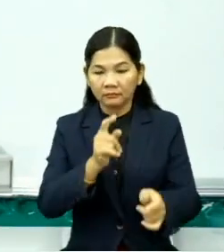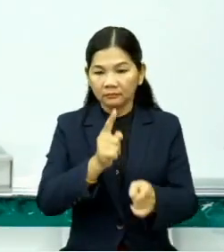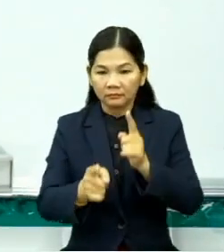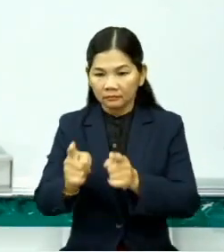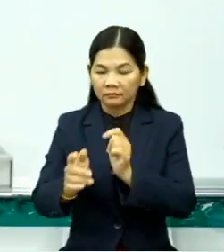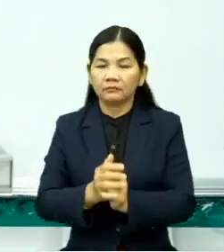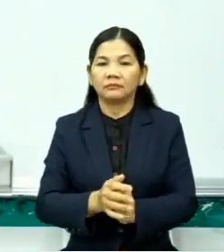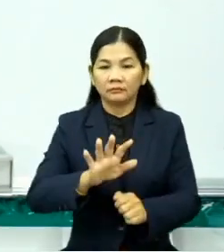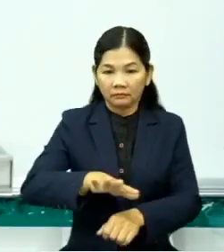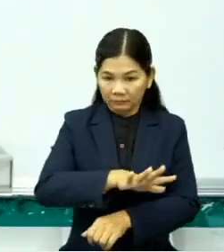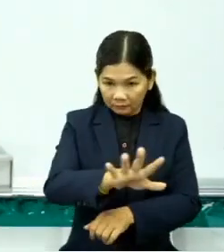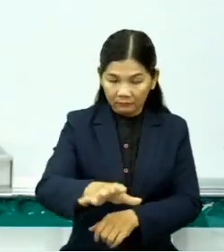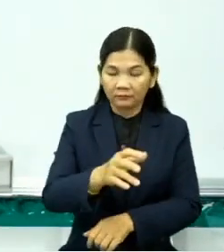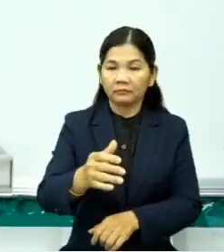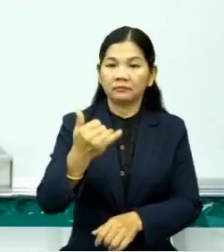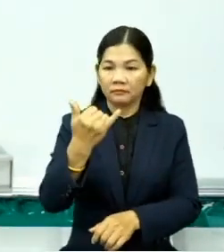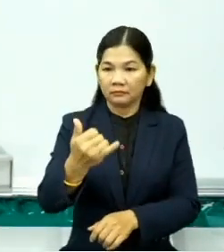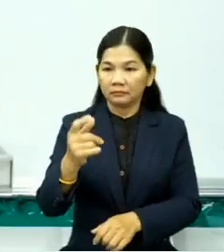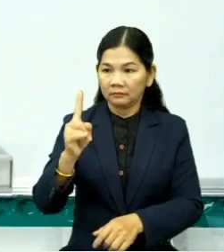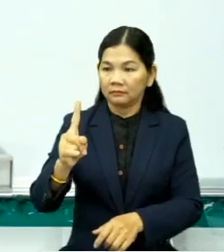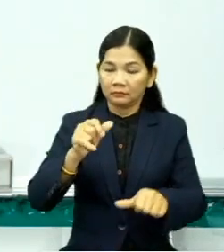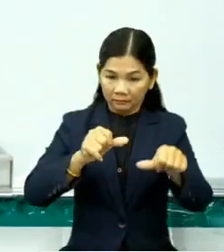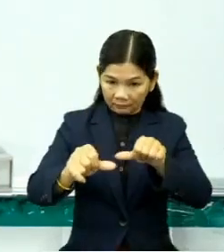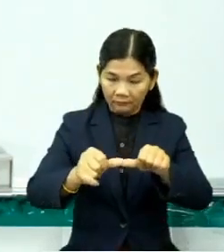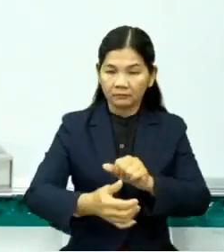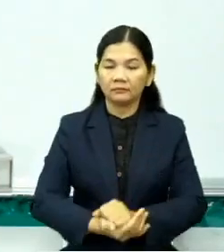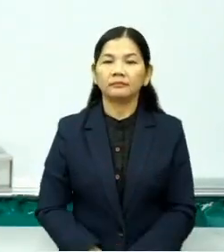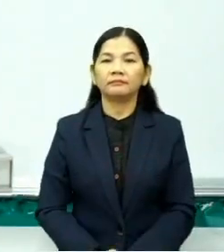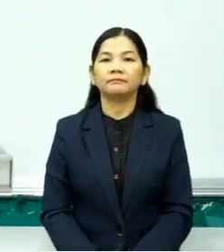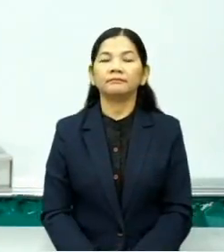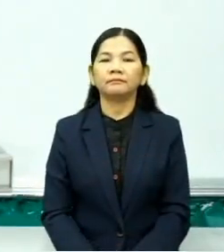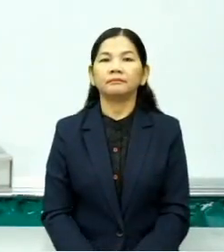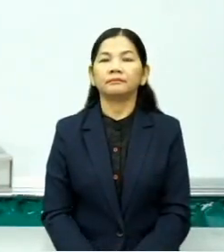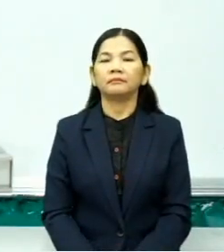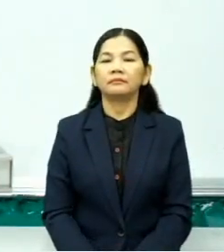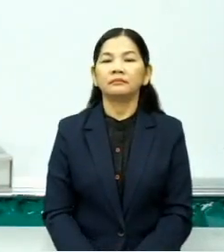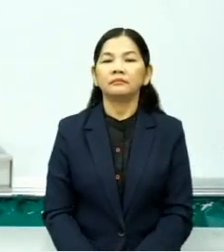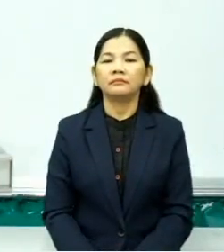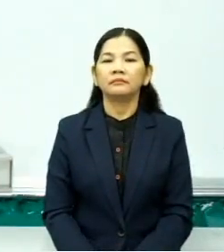ចាទី61នឹងដដែលណាកូនចា